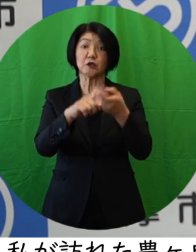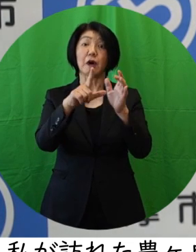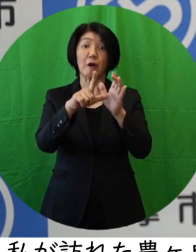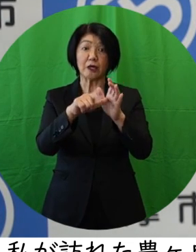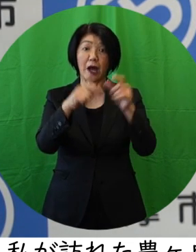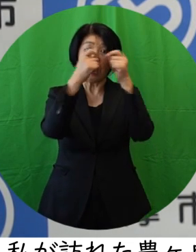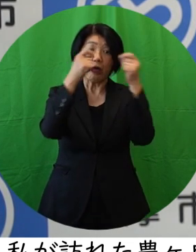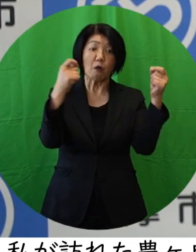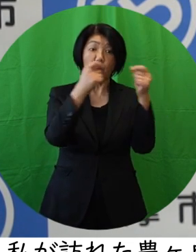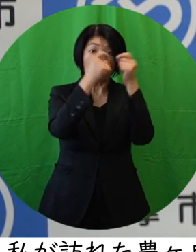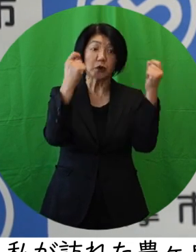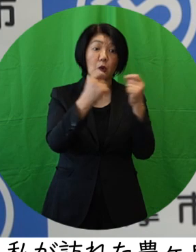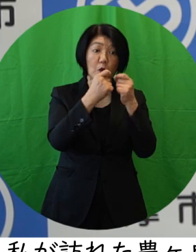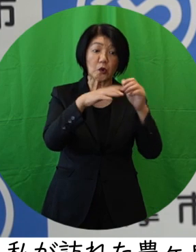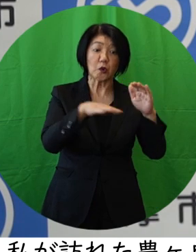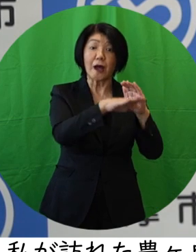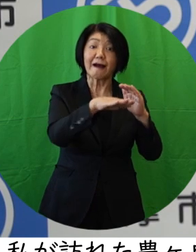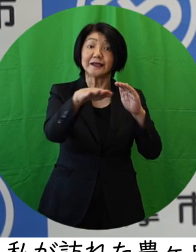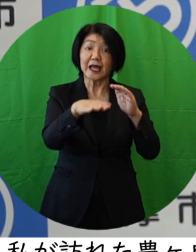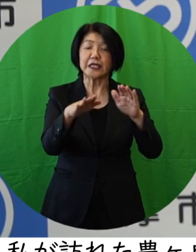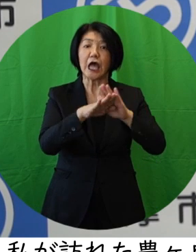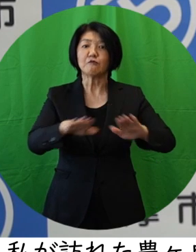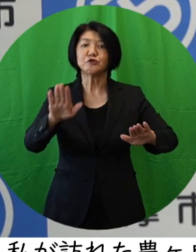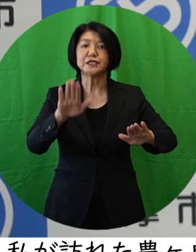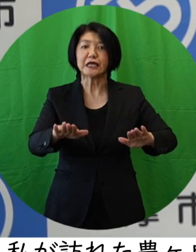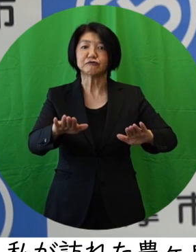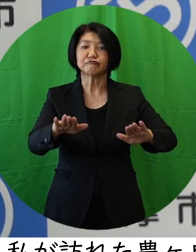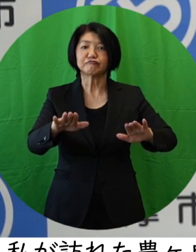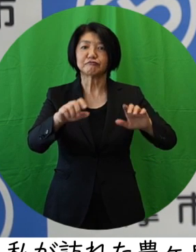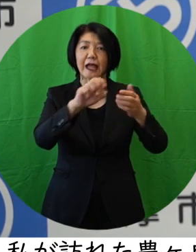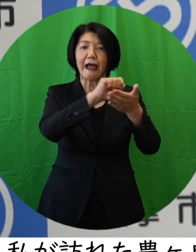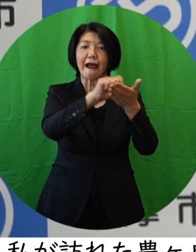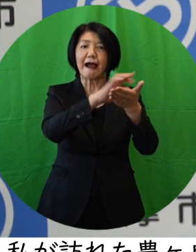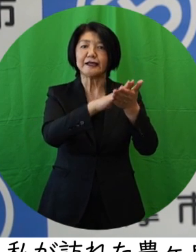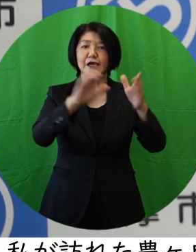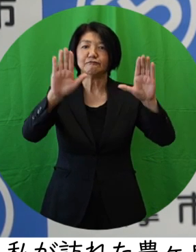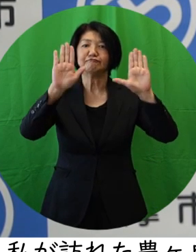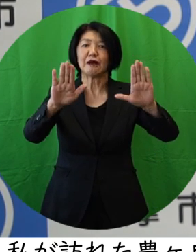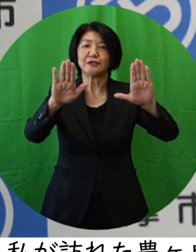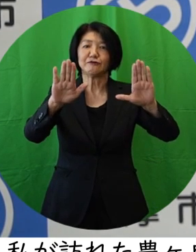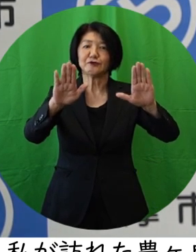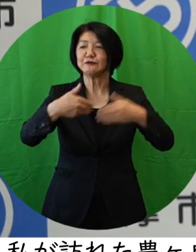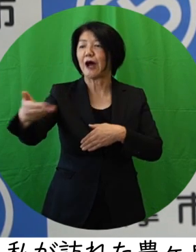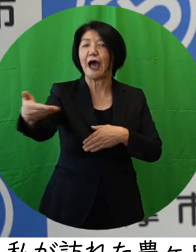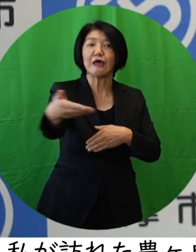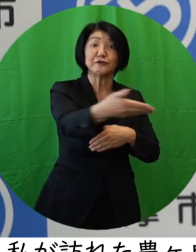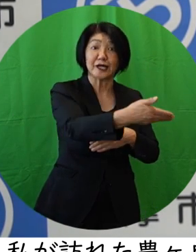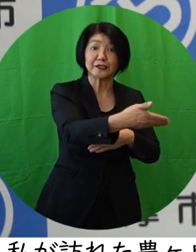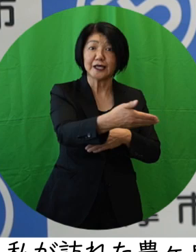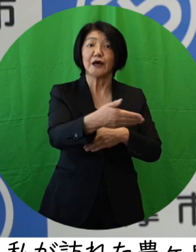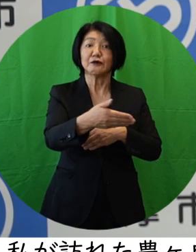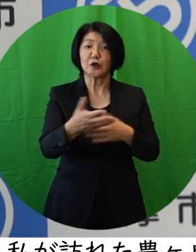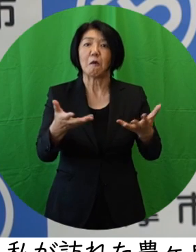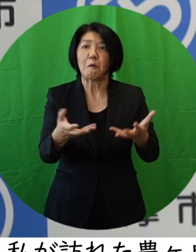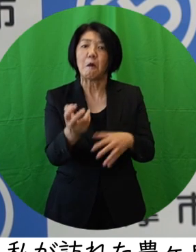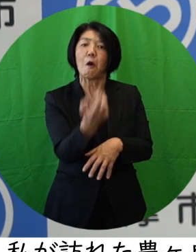の世帯に無事ですというマグネットシールが配布されておりこれをドアに